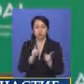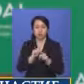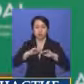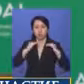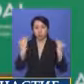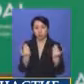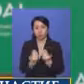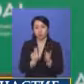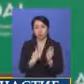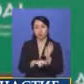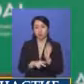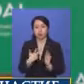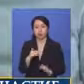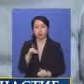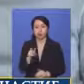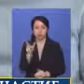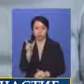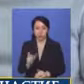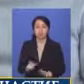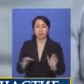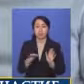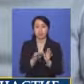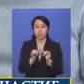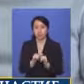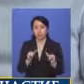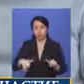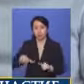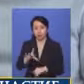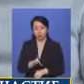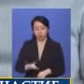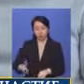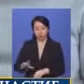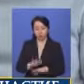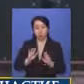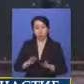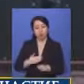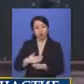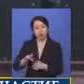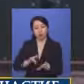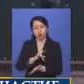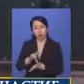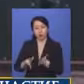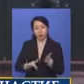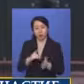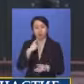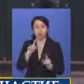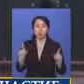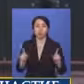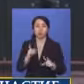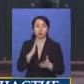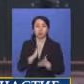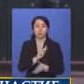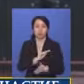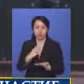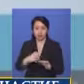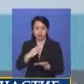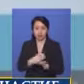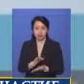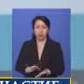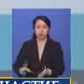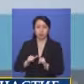около 73 тысяч человек. Цель партии – развитие всех регионов страны, а не только отдельных городов. Партийцы отмечают, что действующие стандарты